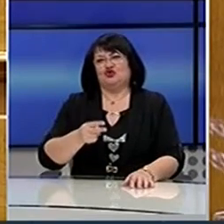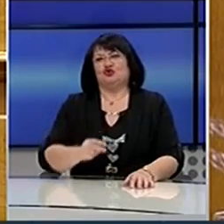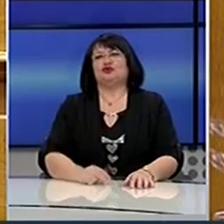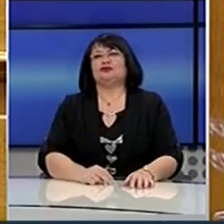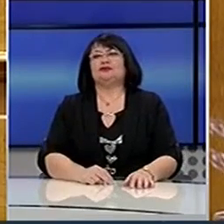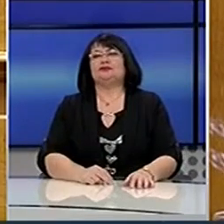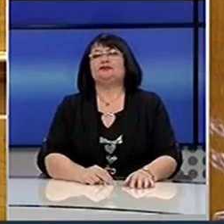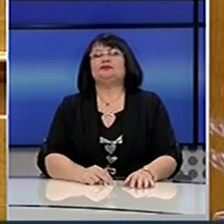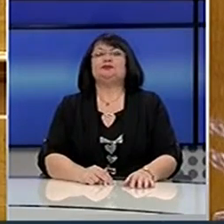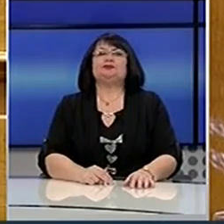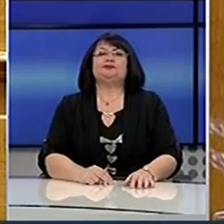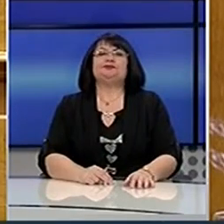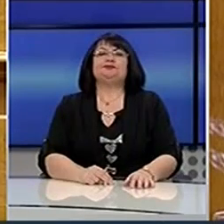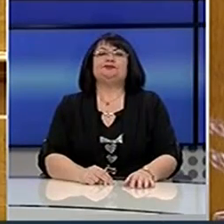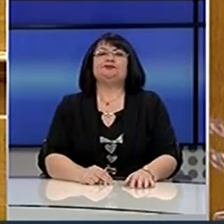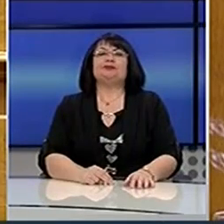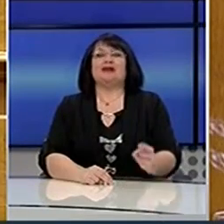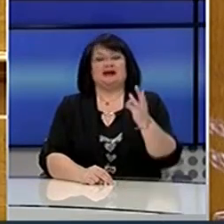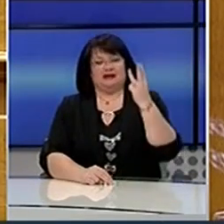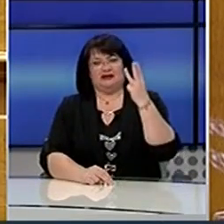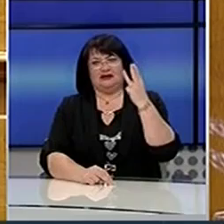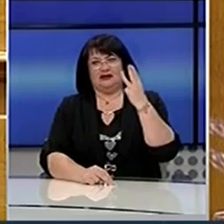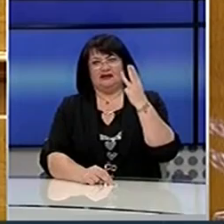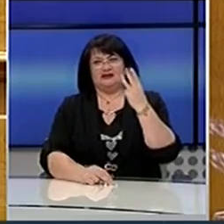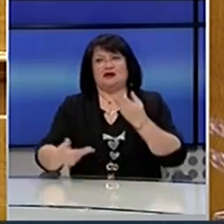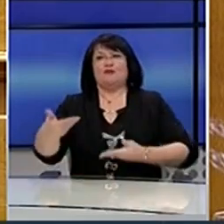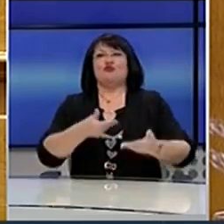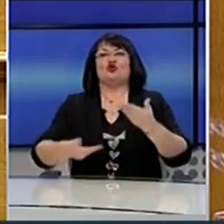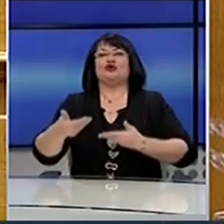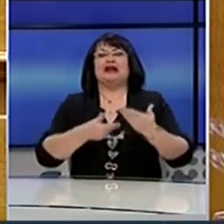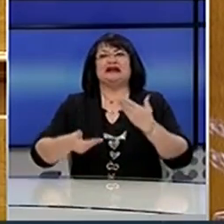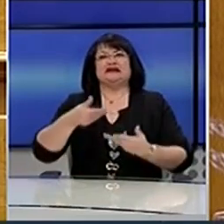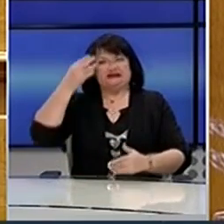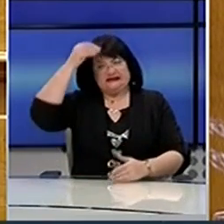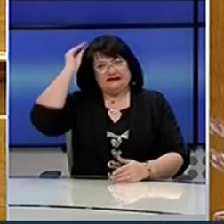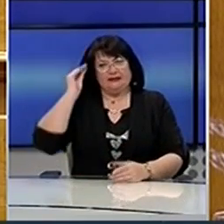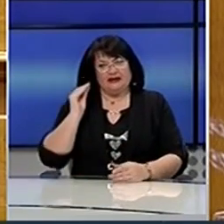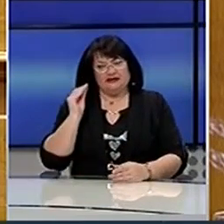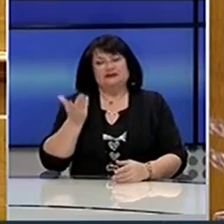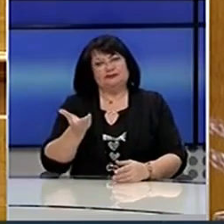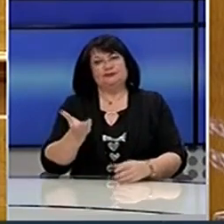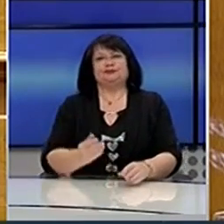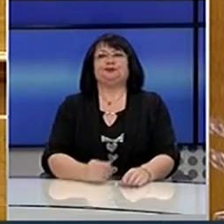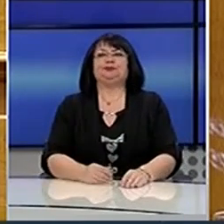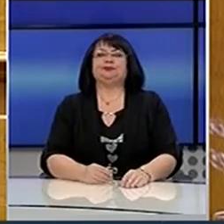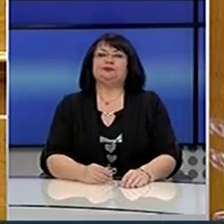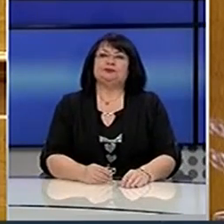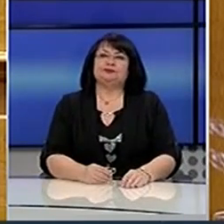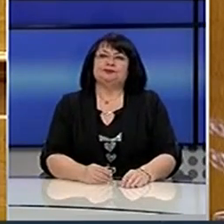στην πρωτολογία μου στις τρεις προτάσεις που έκανε ο αρχηγός της αξιωματικής αντιπολίτευσης για